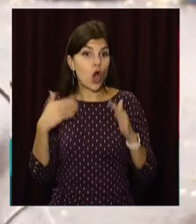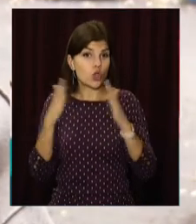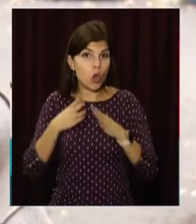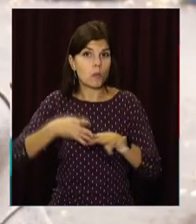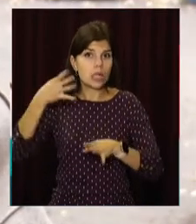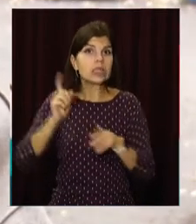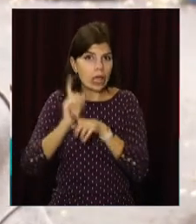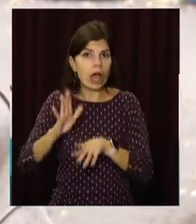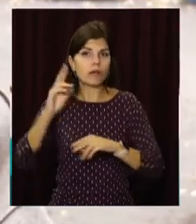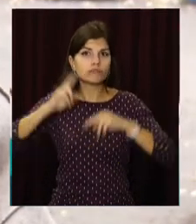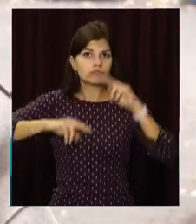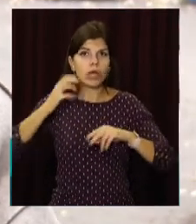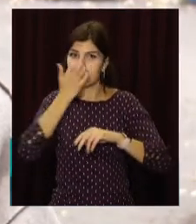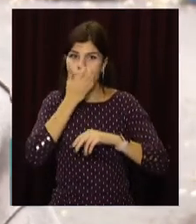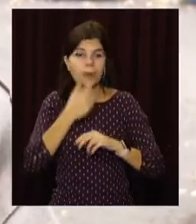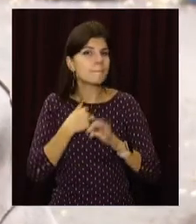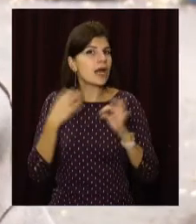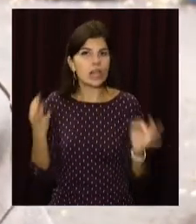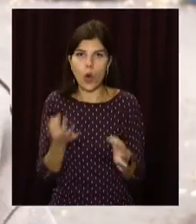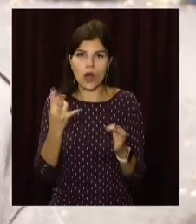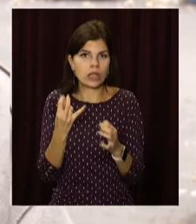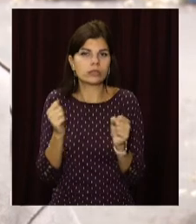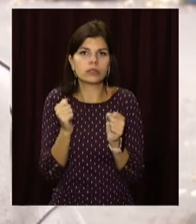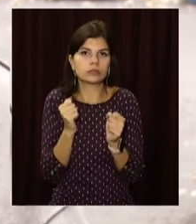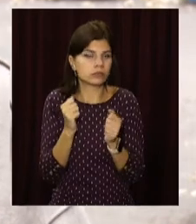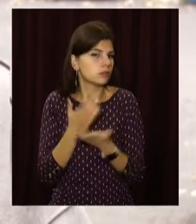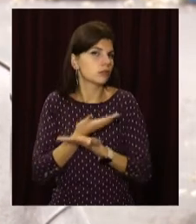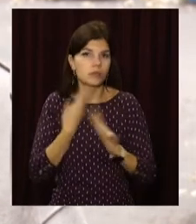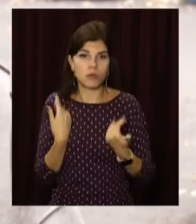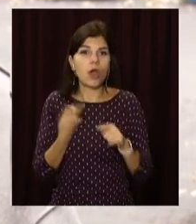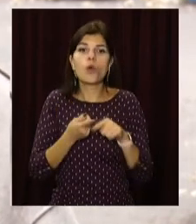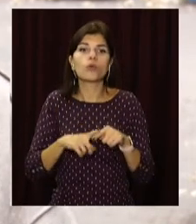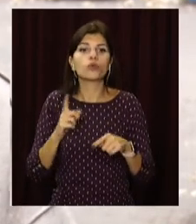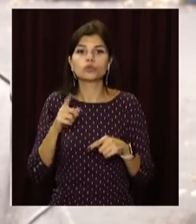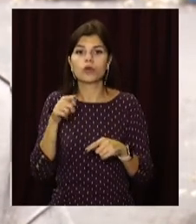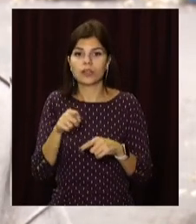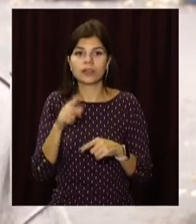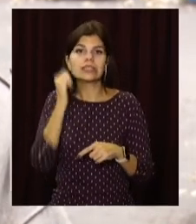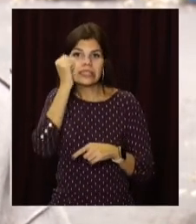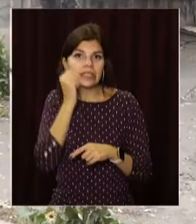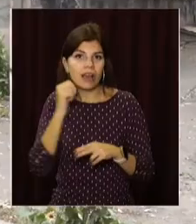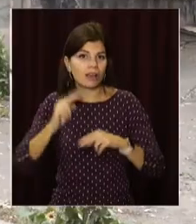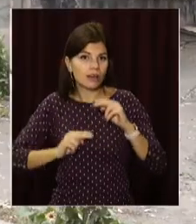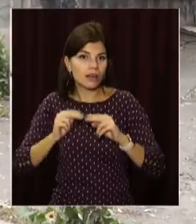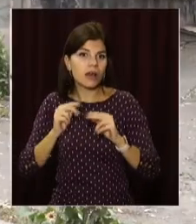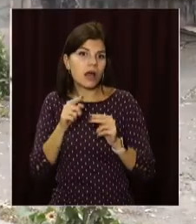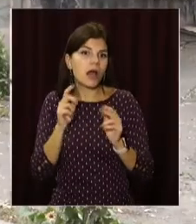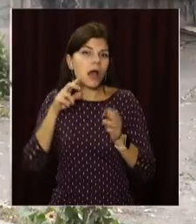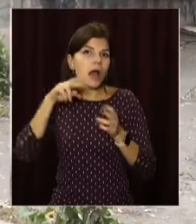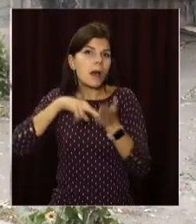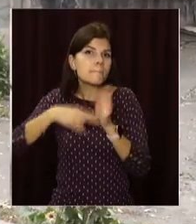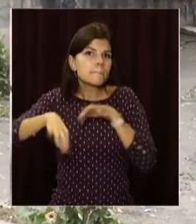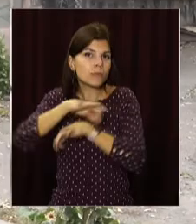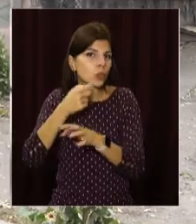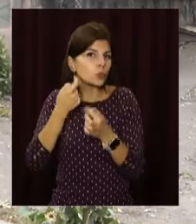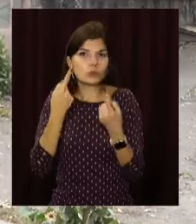мерзнемо. Мабуть, тому що це стара будівля, якось там вони робили інакше, ніж зараз. Пощастило пані Ніні